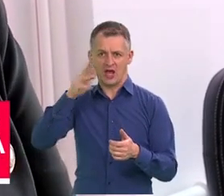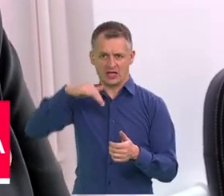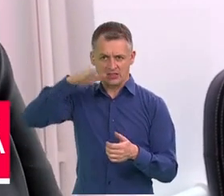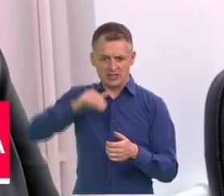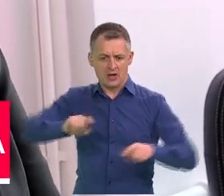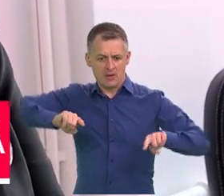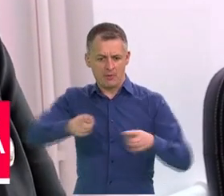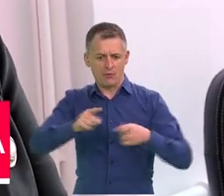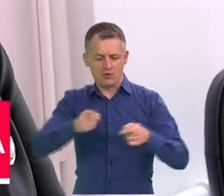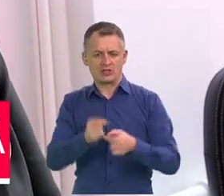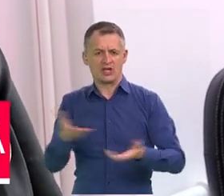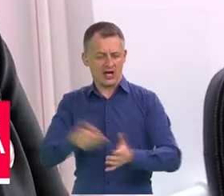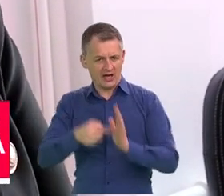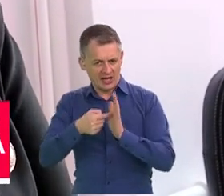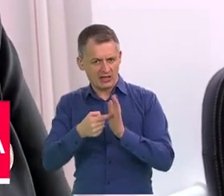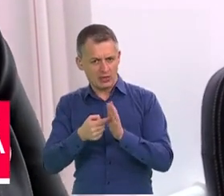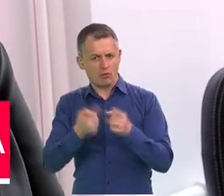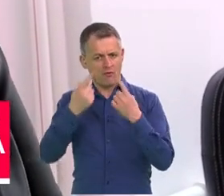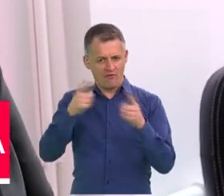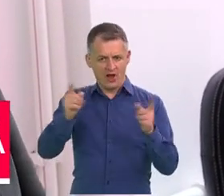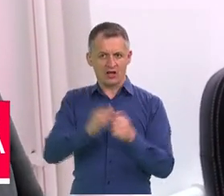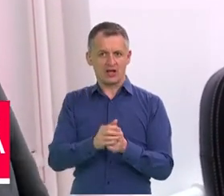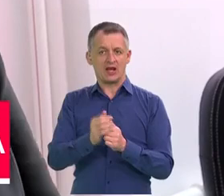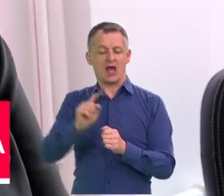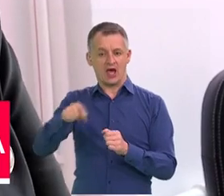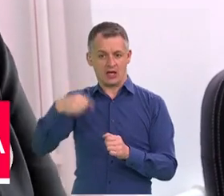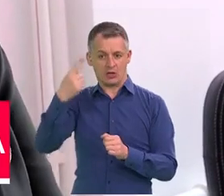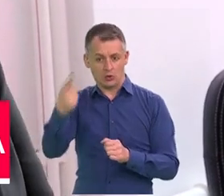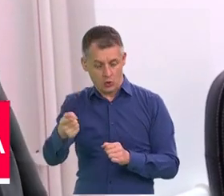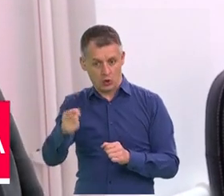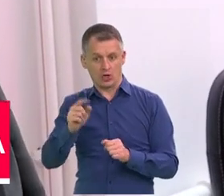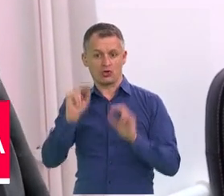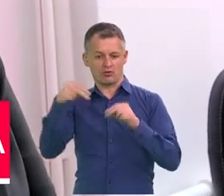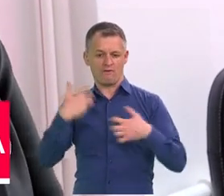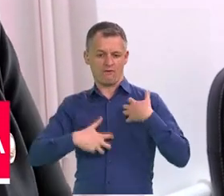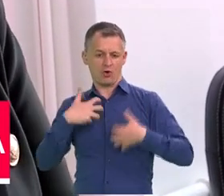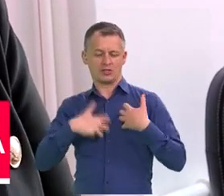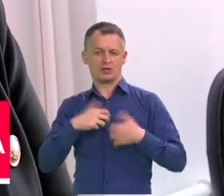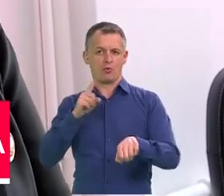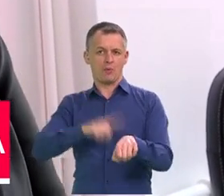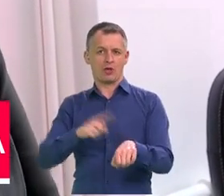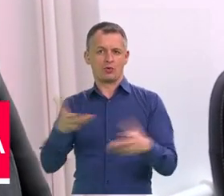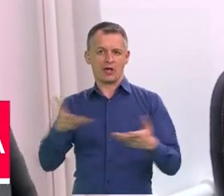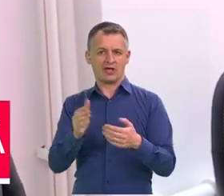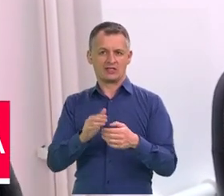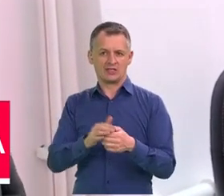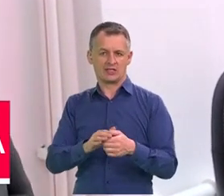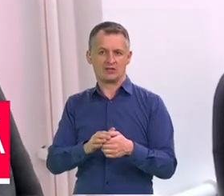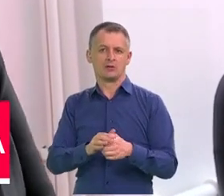se manifestă într-un anume fel, care la rândul lor devin violenți în momentul în care sunt